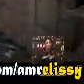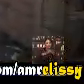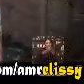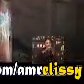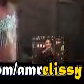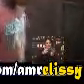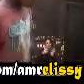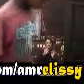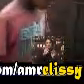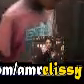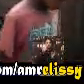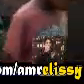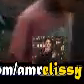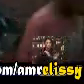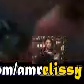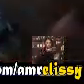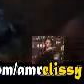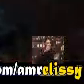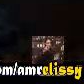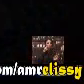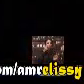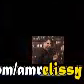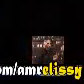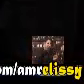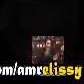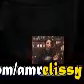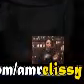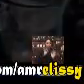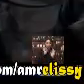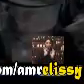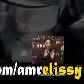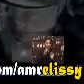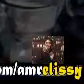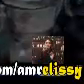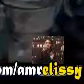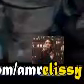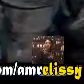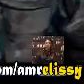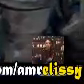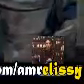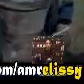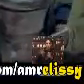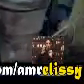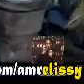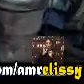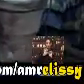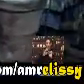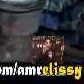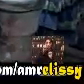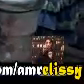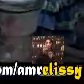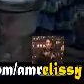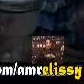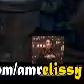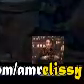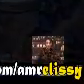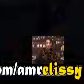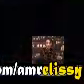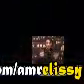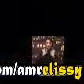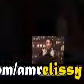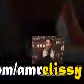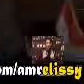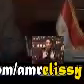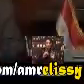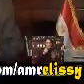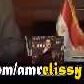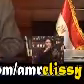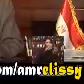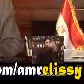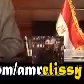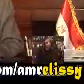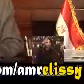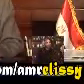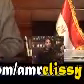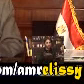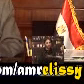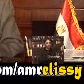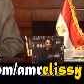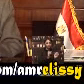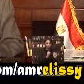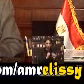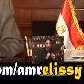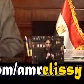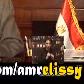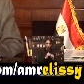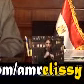بالتعاون مع الأهالي في سحب كميات المية، مية الصرف الصحي الموجودة في الخزانات اللي